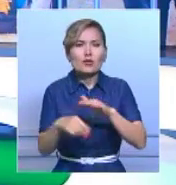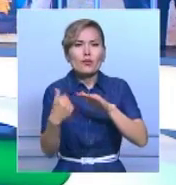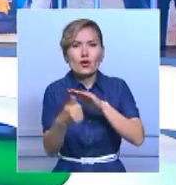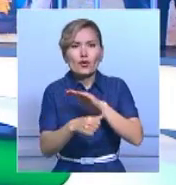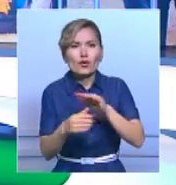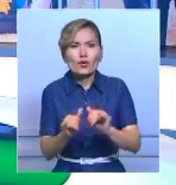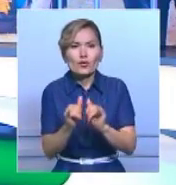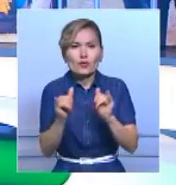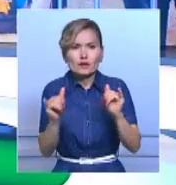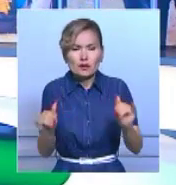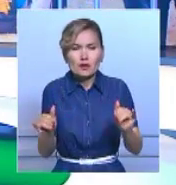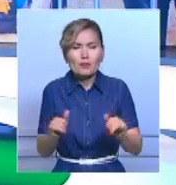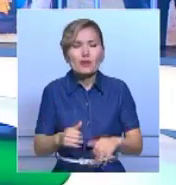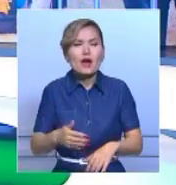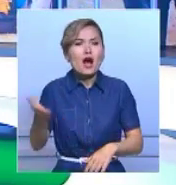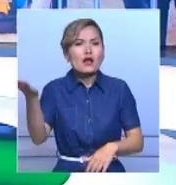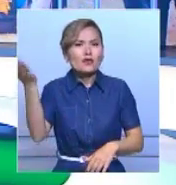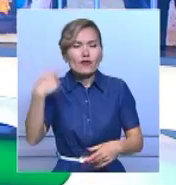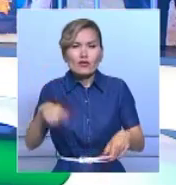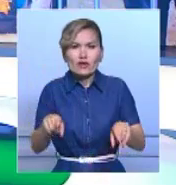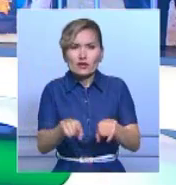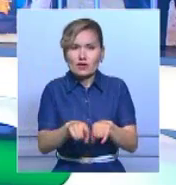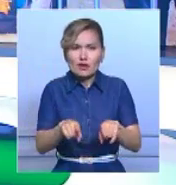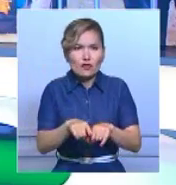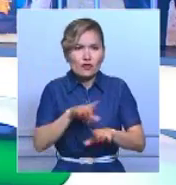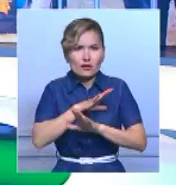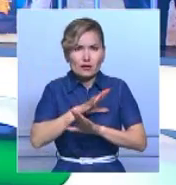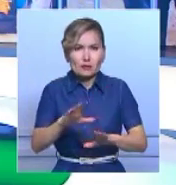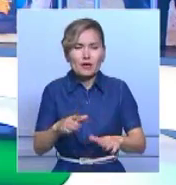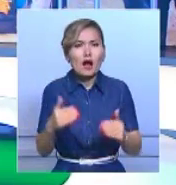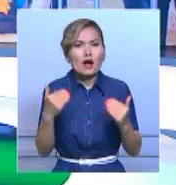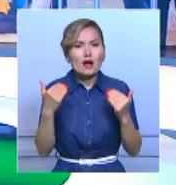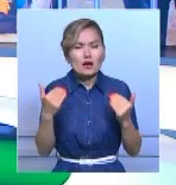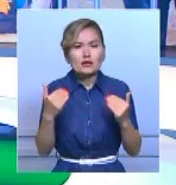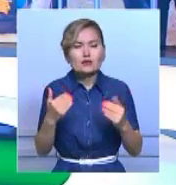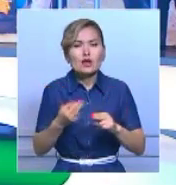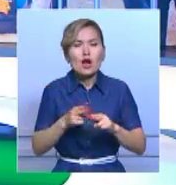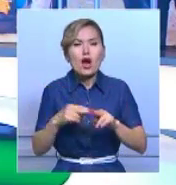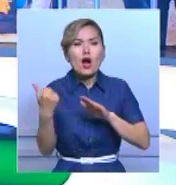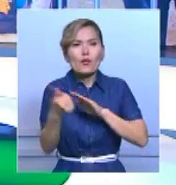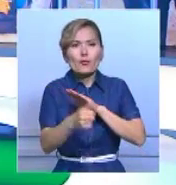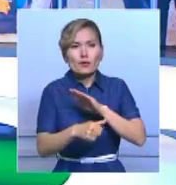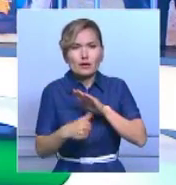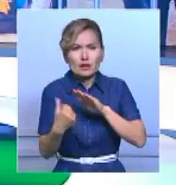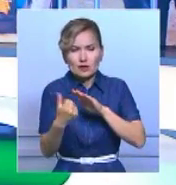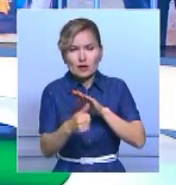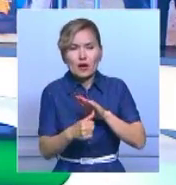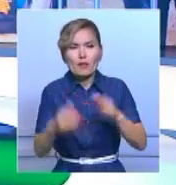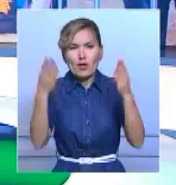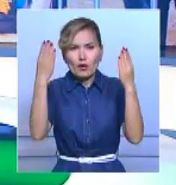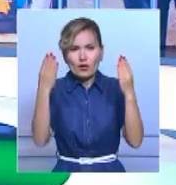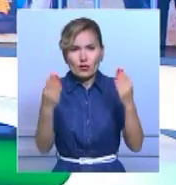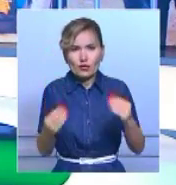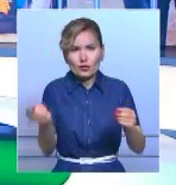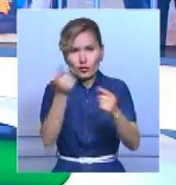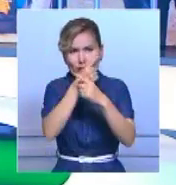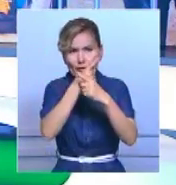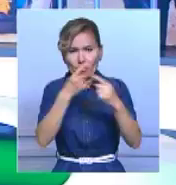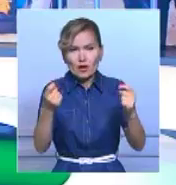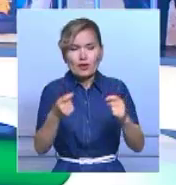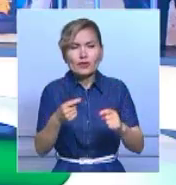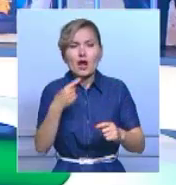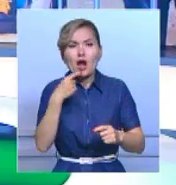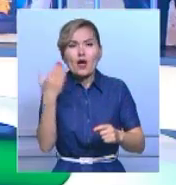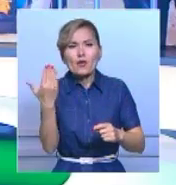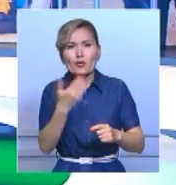Мұндай рекордтық көрсеткіш бұрын соңды тіркелмеген. Біріккен ұлттар ұйымы дүниежүзілік босқындар күніне орай осындай мәлімет жариялады. Ресми